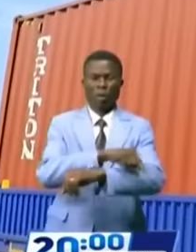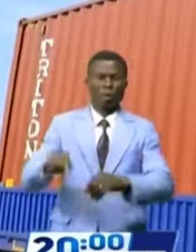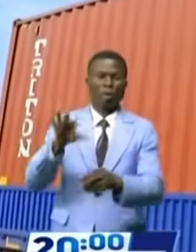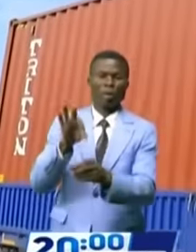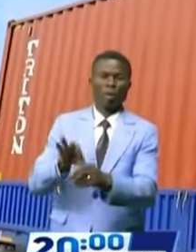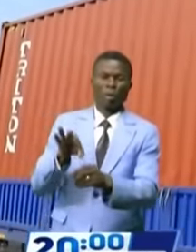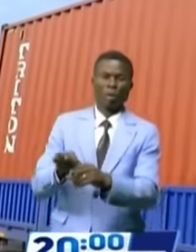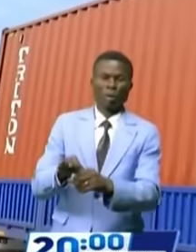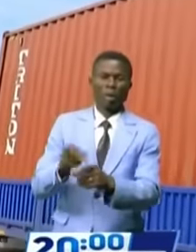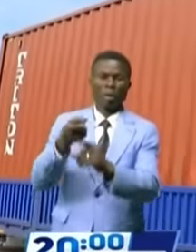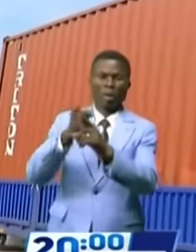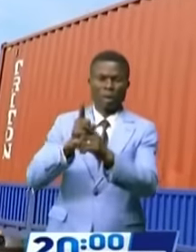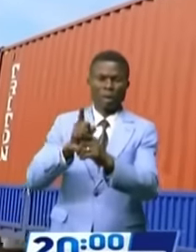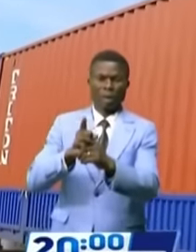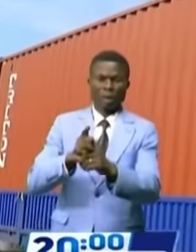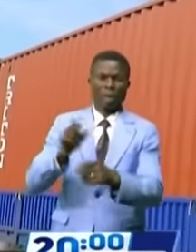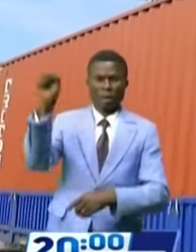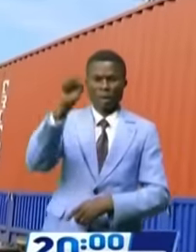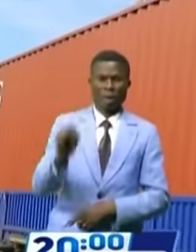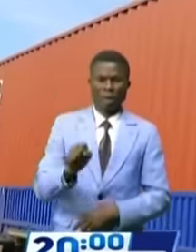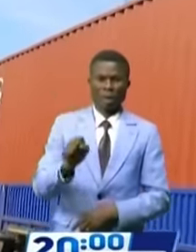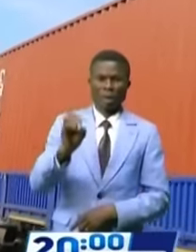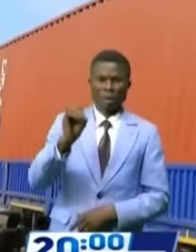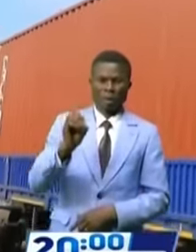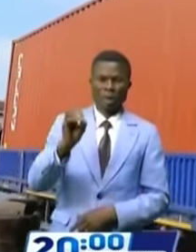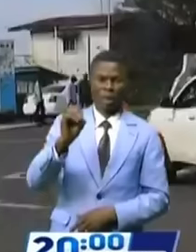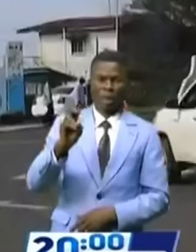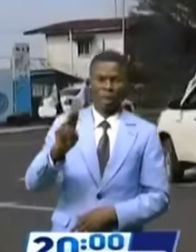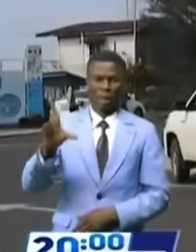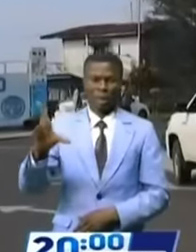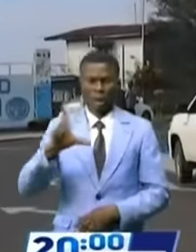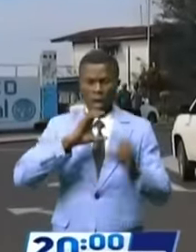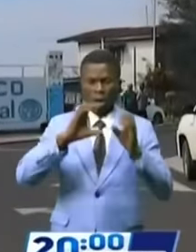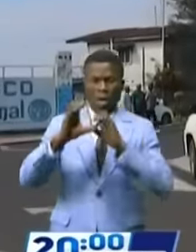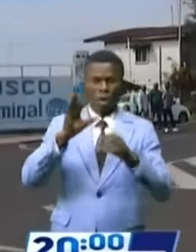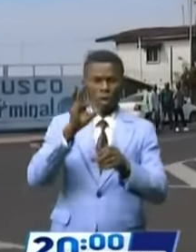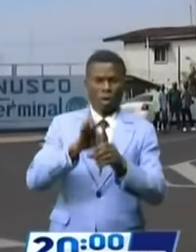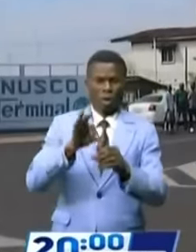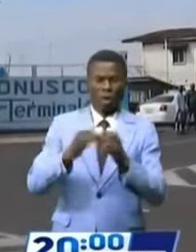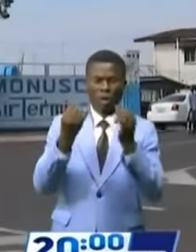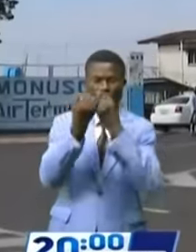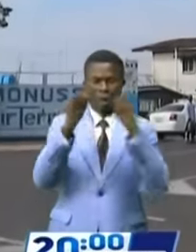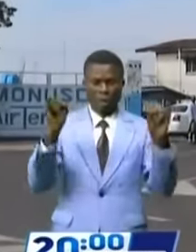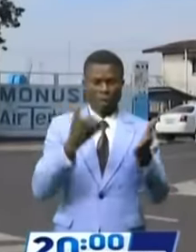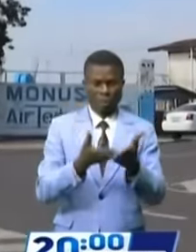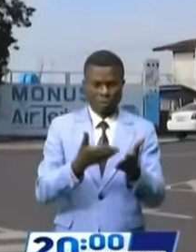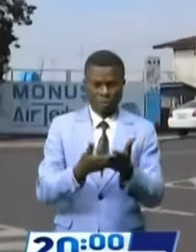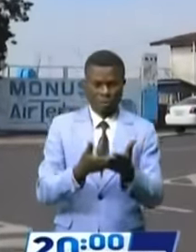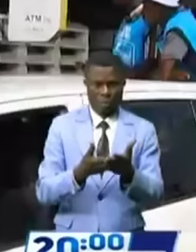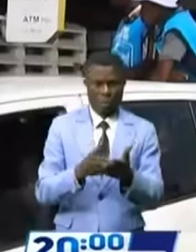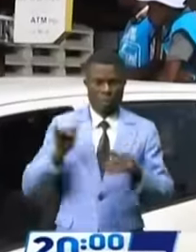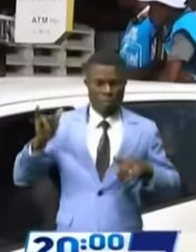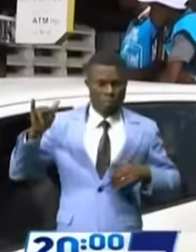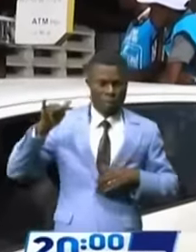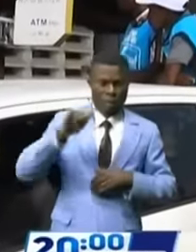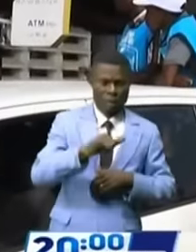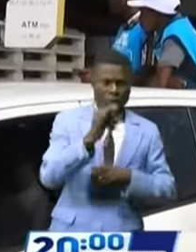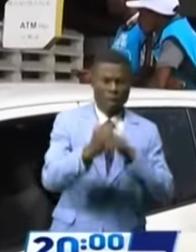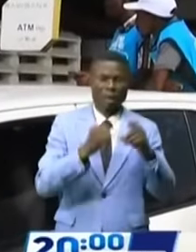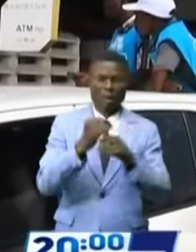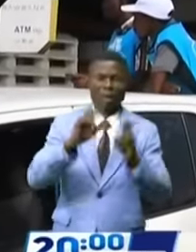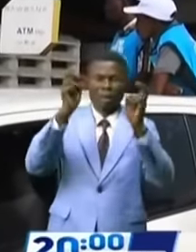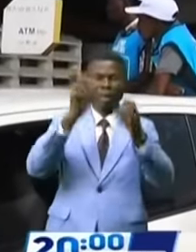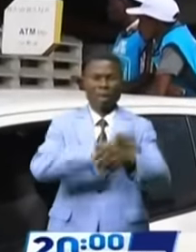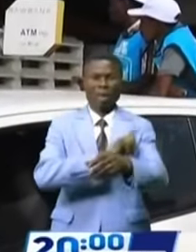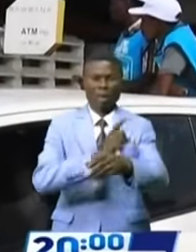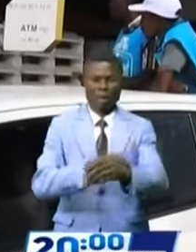de vote provenant de Séoul, selon les services de la communication électorale nationale indépendante. À l'aéroport international de Goma,